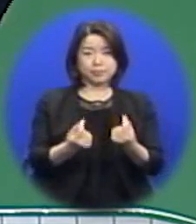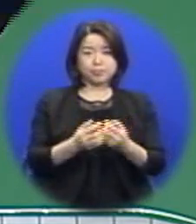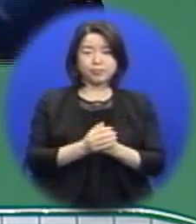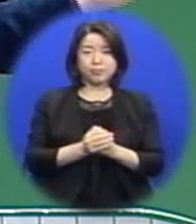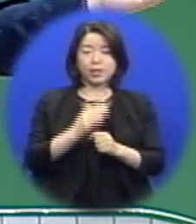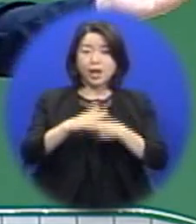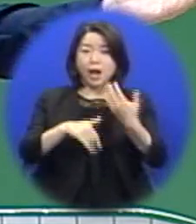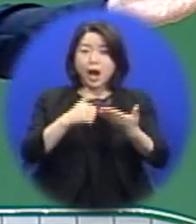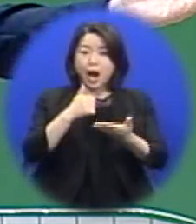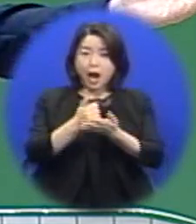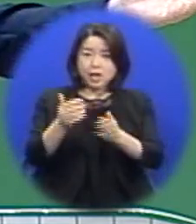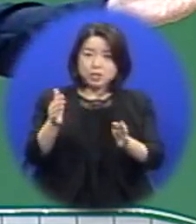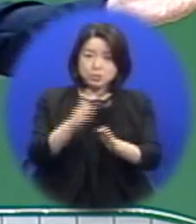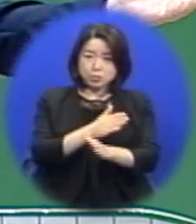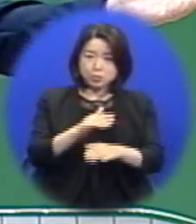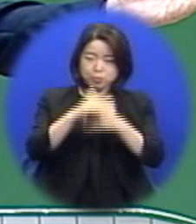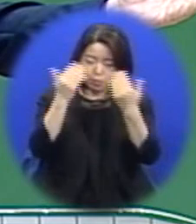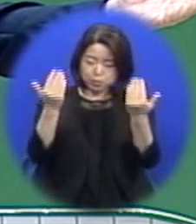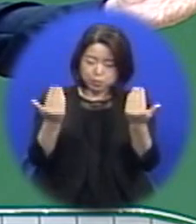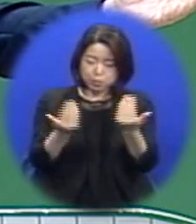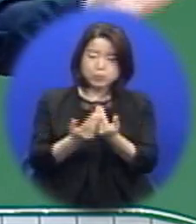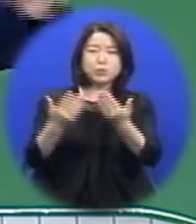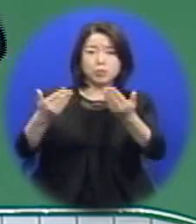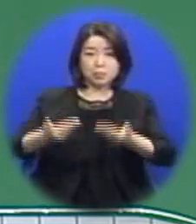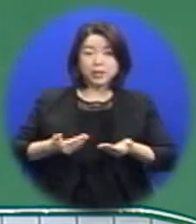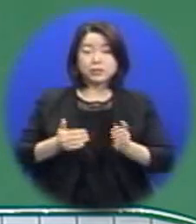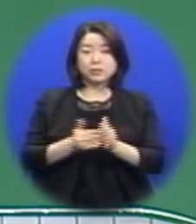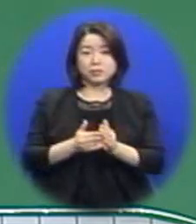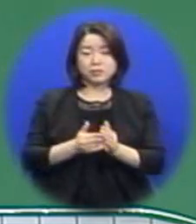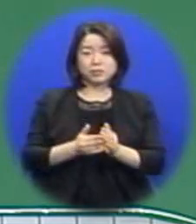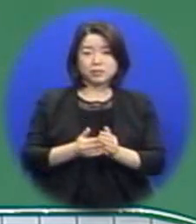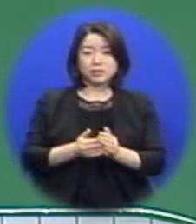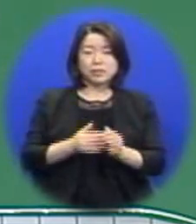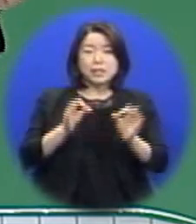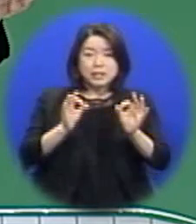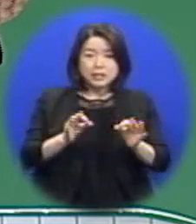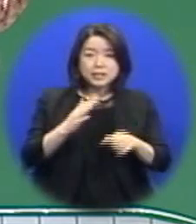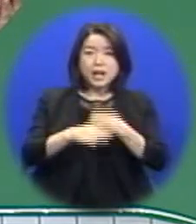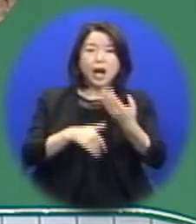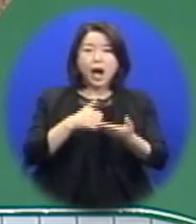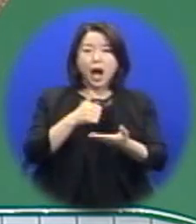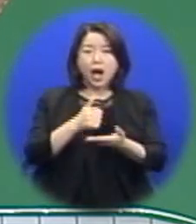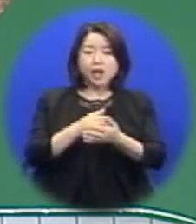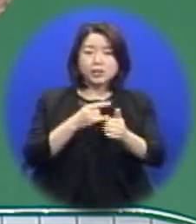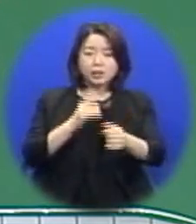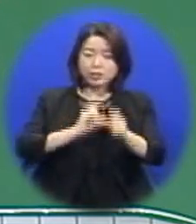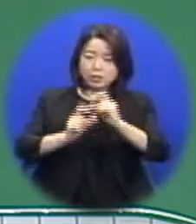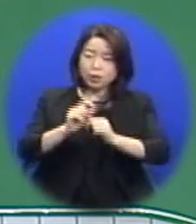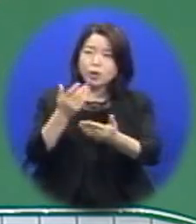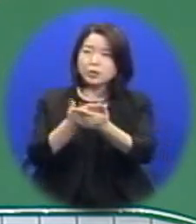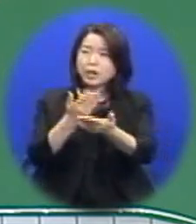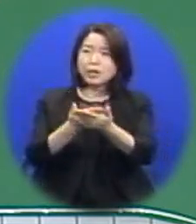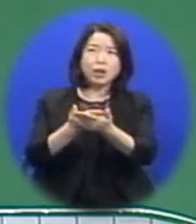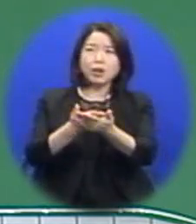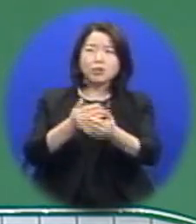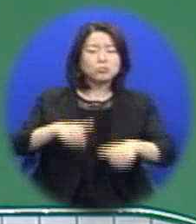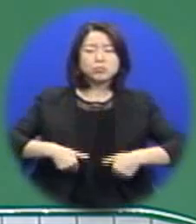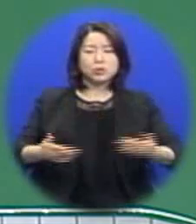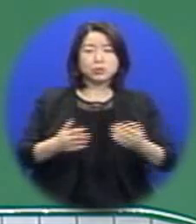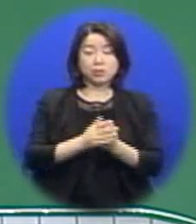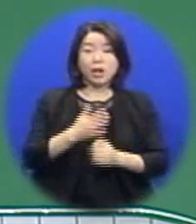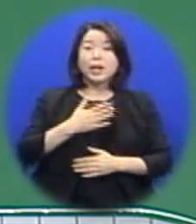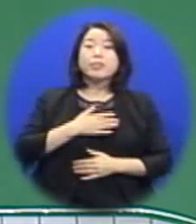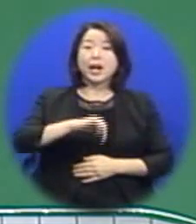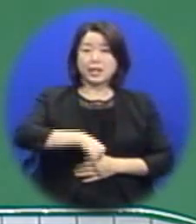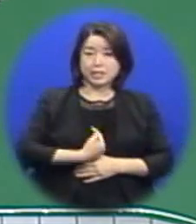하나님으로부터 모든 것을 다 받았어요. 이제 하나님께 뭘 더 달라고 구할 것도 없어요. 이제는 나 자신을